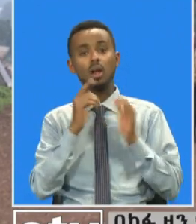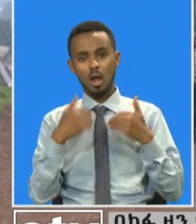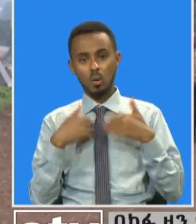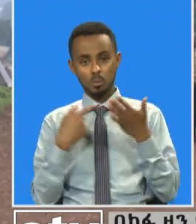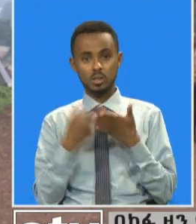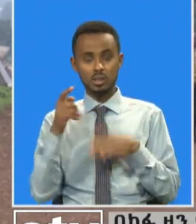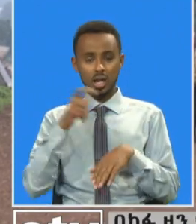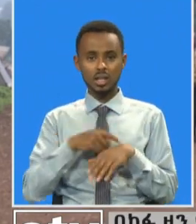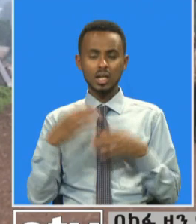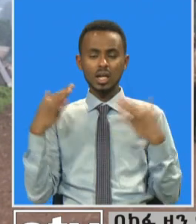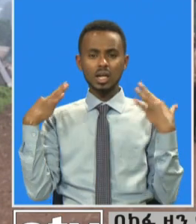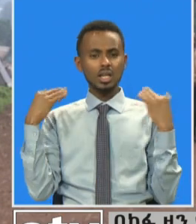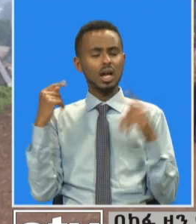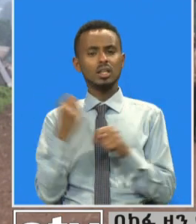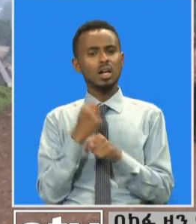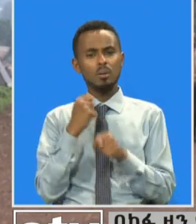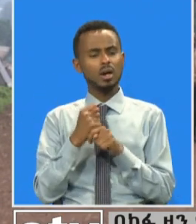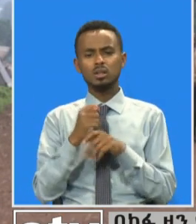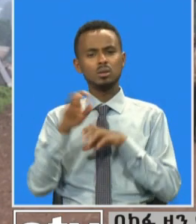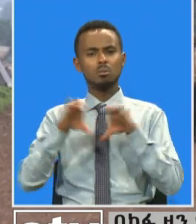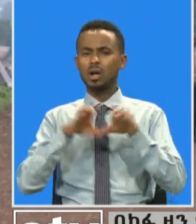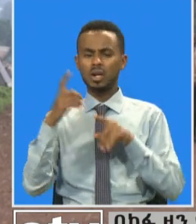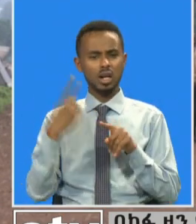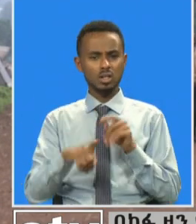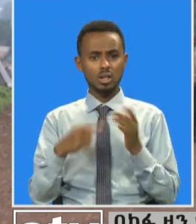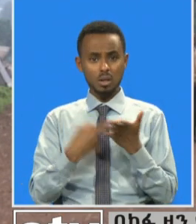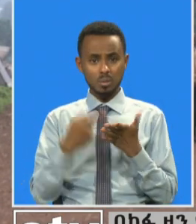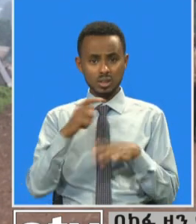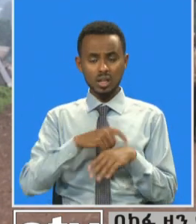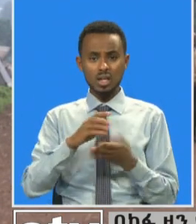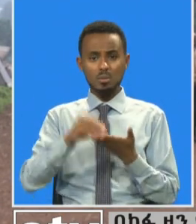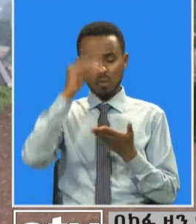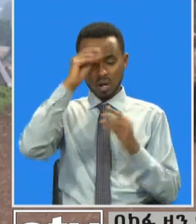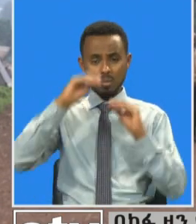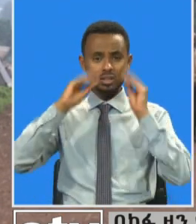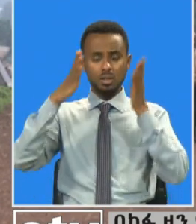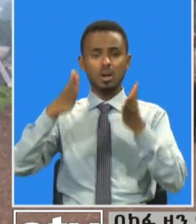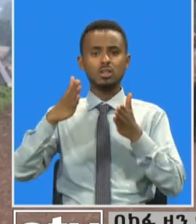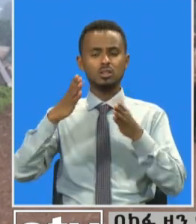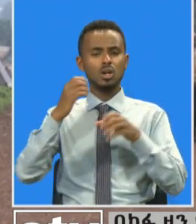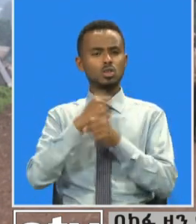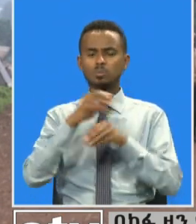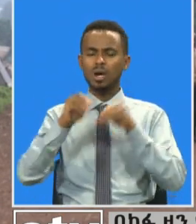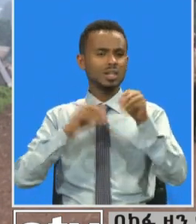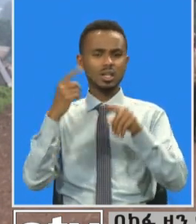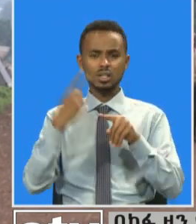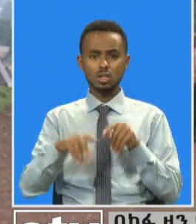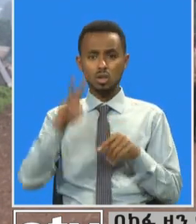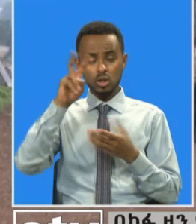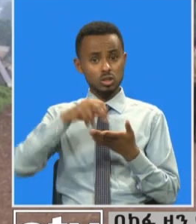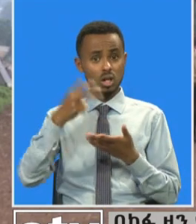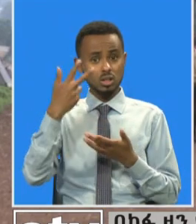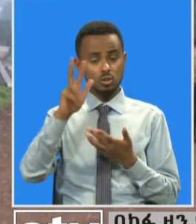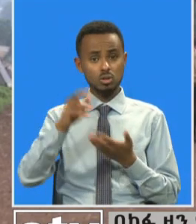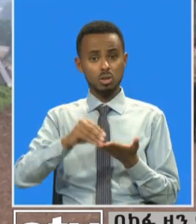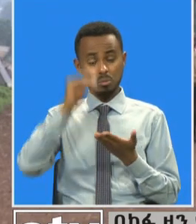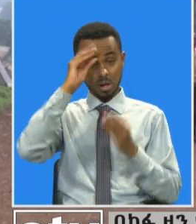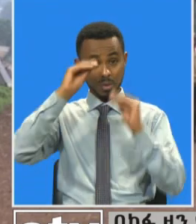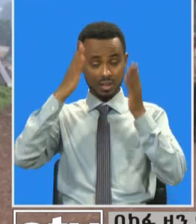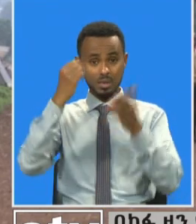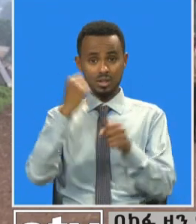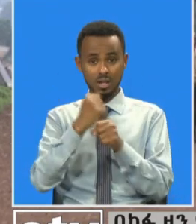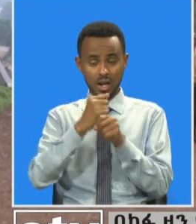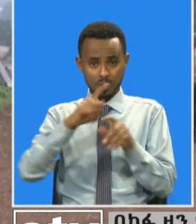ሰዓት የጤና ተግባራትን ማከናወን አይቻልም። በዚህ ሰዓት የመማር ማስተማር ስራዎችን እራን ማድረግ አንችልም። የ2013 የመማር ማስተማር